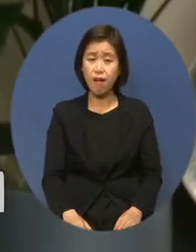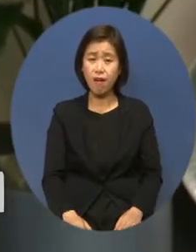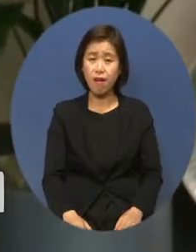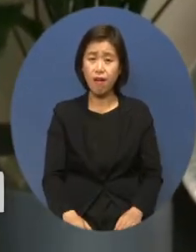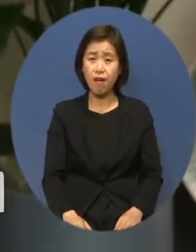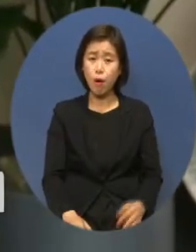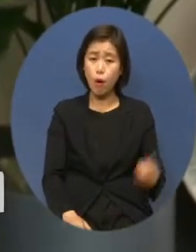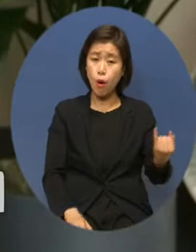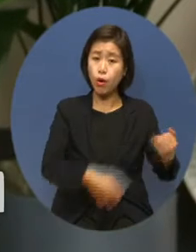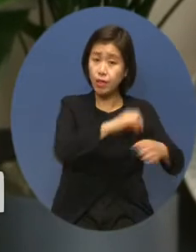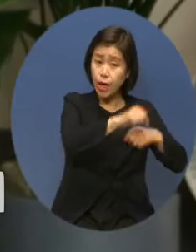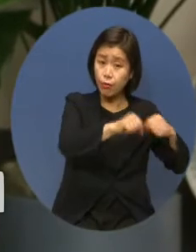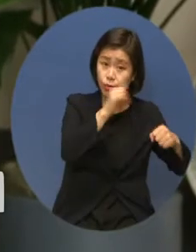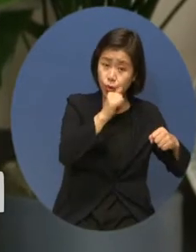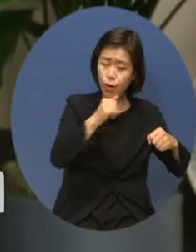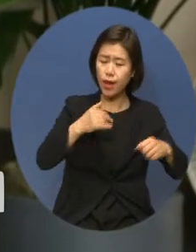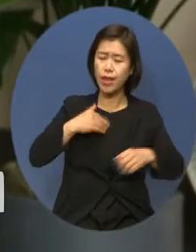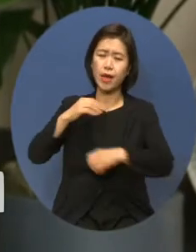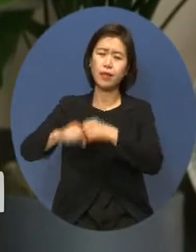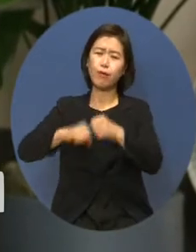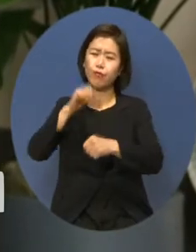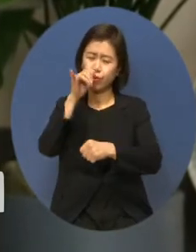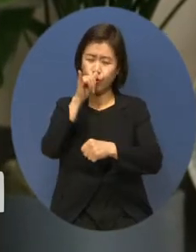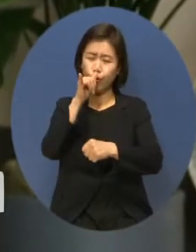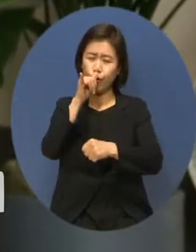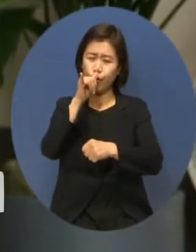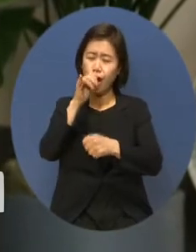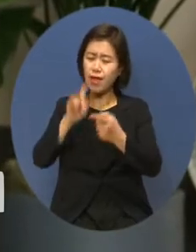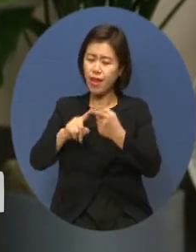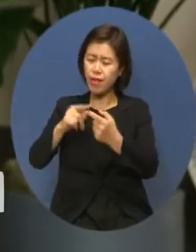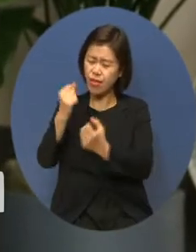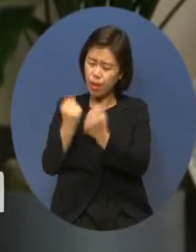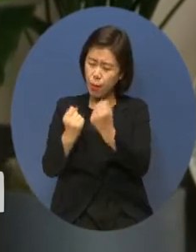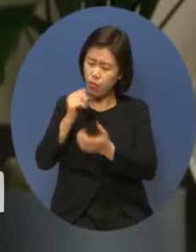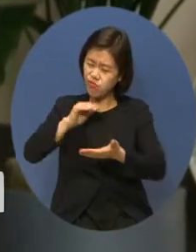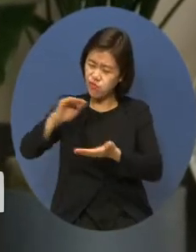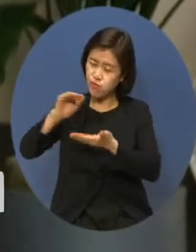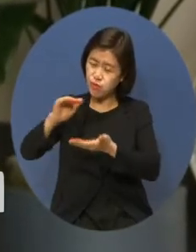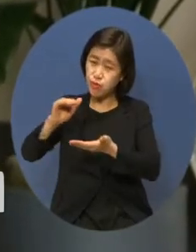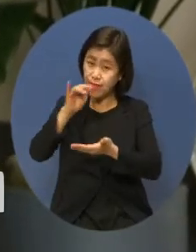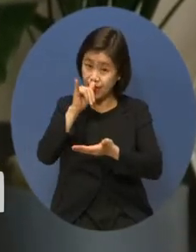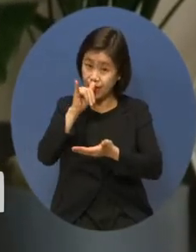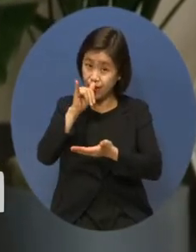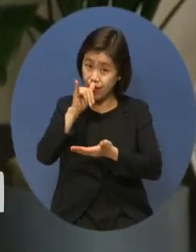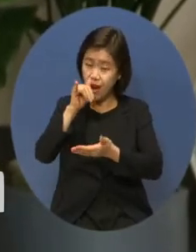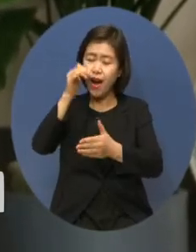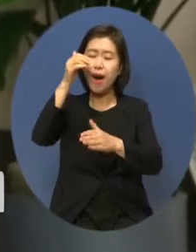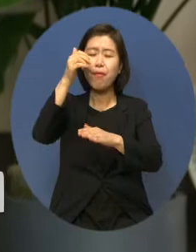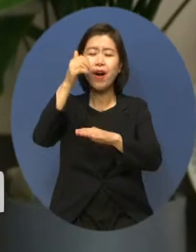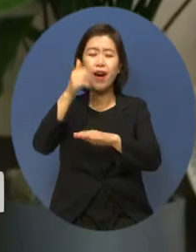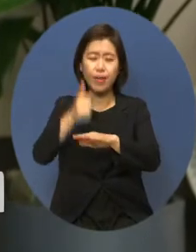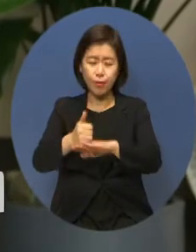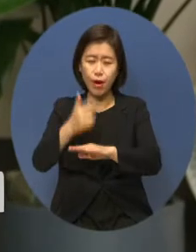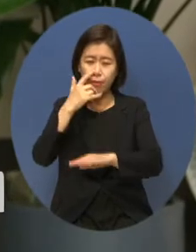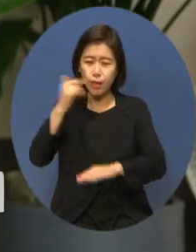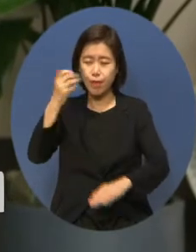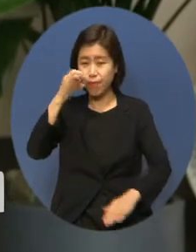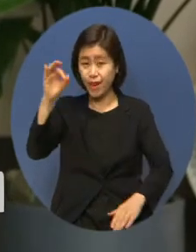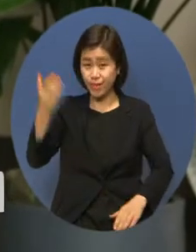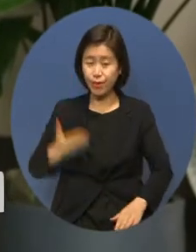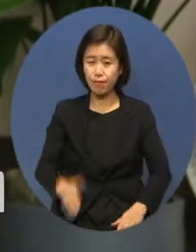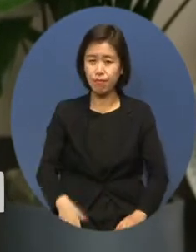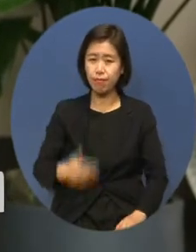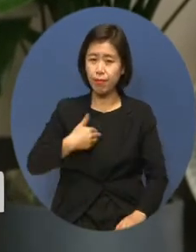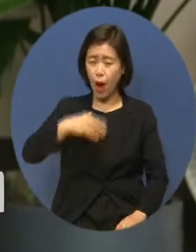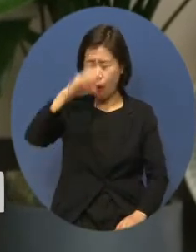드렸죠. 그래서 제가 한번 고집 부리기 시작하면 답이 없거든요. 그래서 혜정 씨 고집이 언니 닮으세요? 아